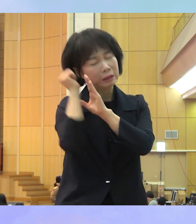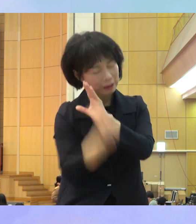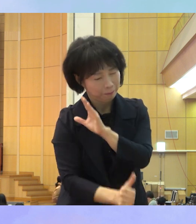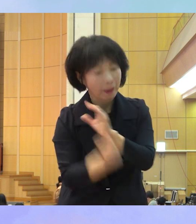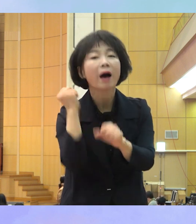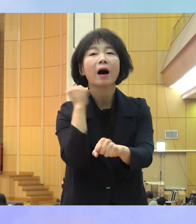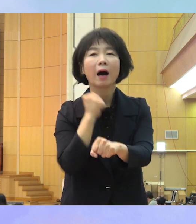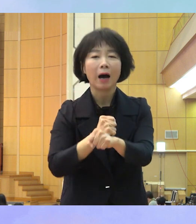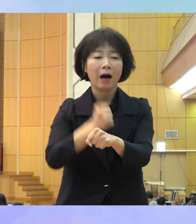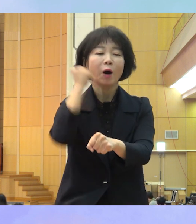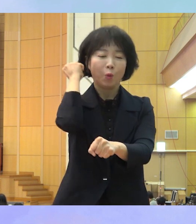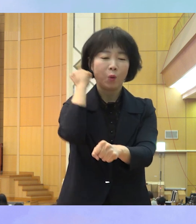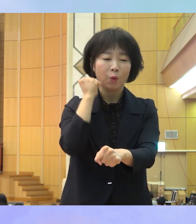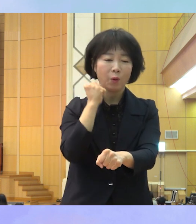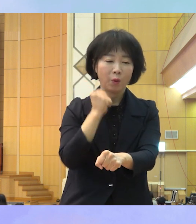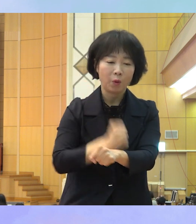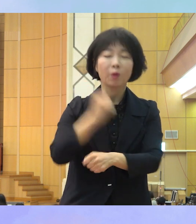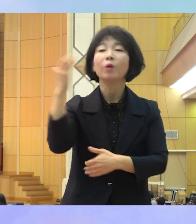실패하고